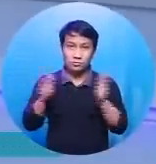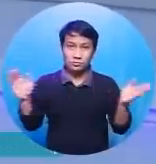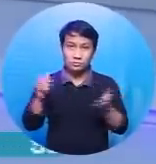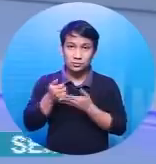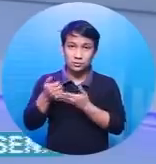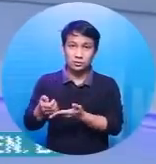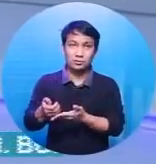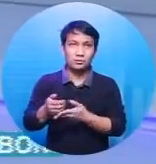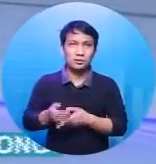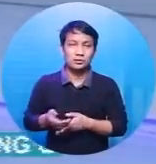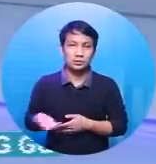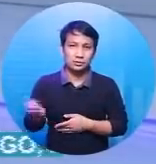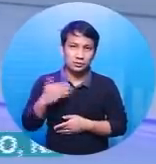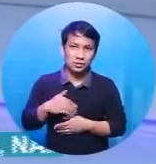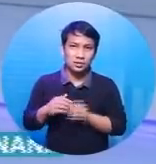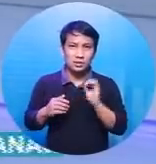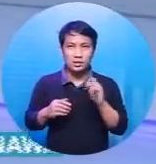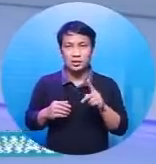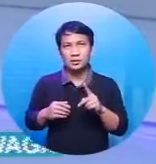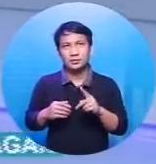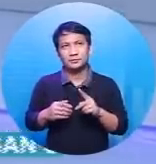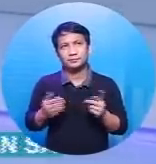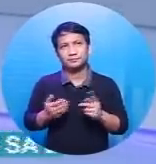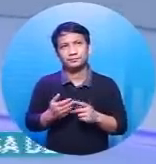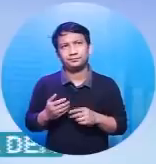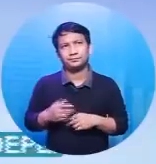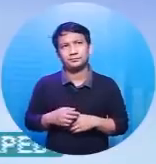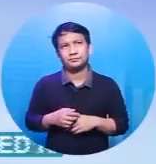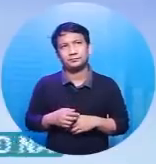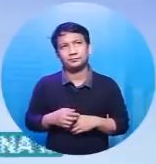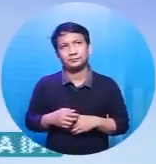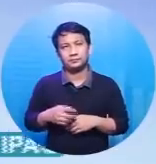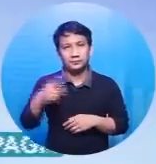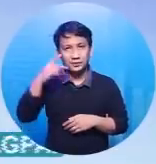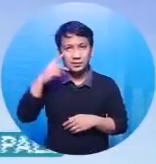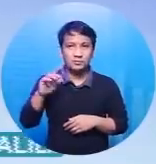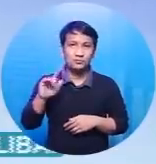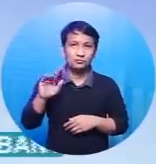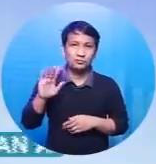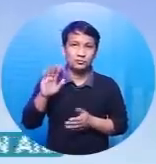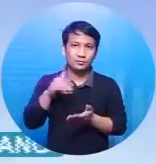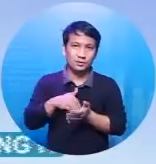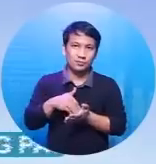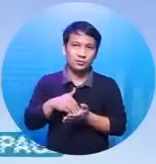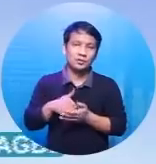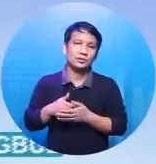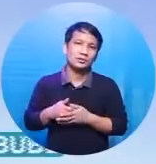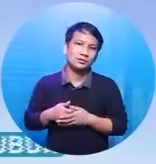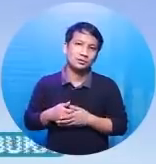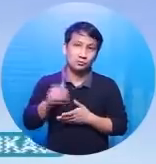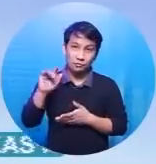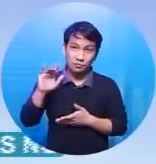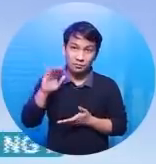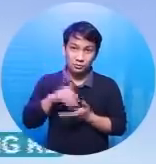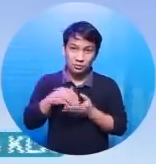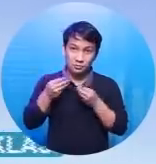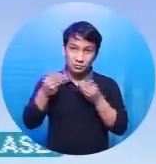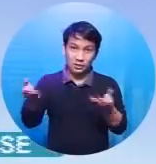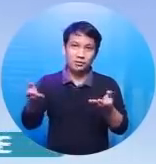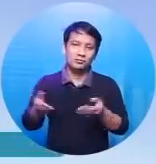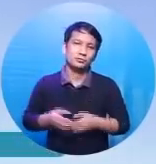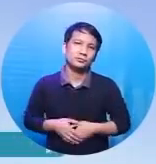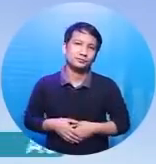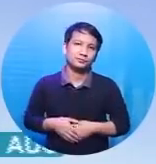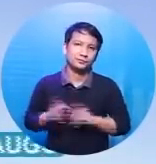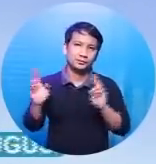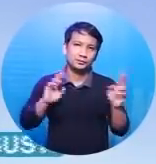tulong. Nasaan yung ating producer? 25,000 pesos. Ito na.